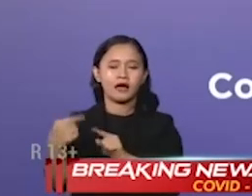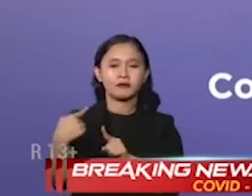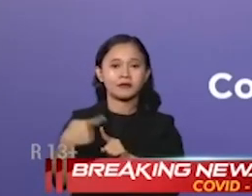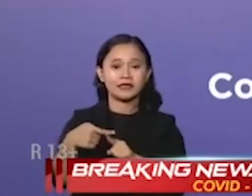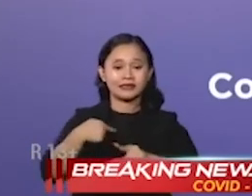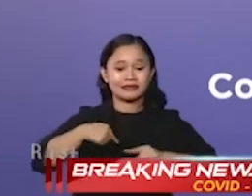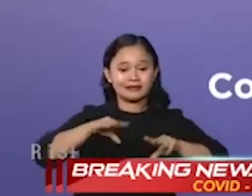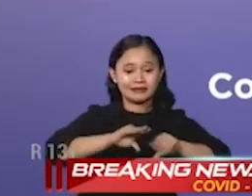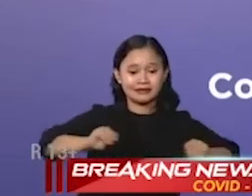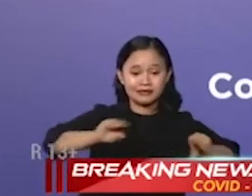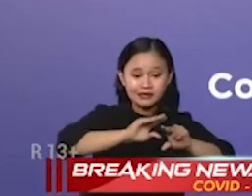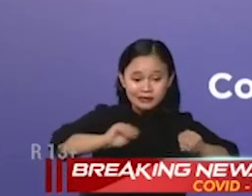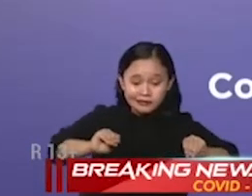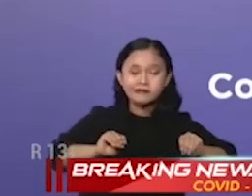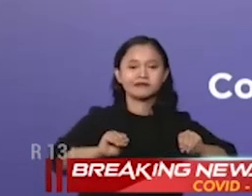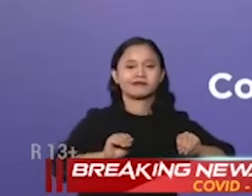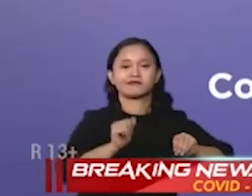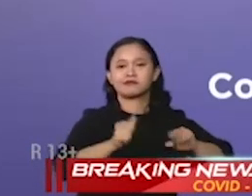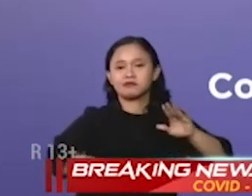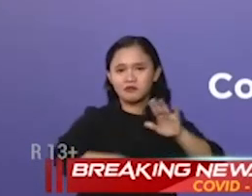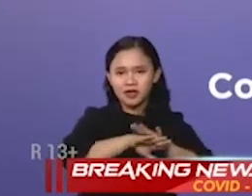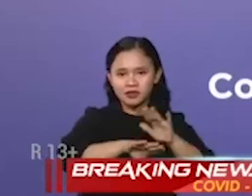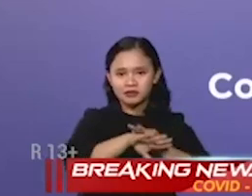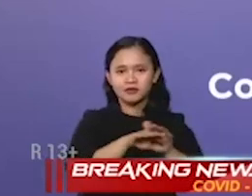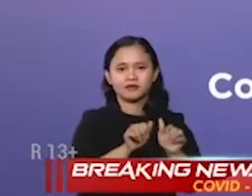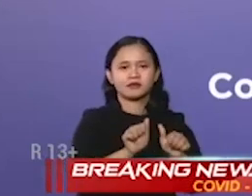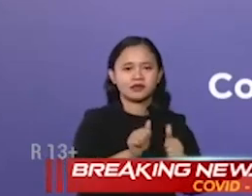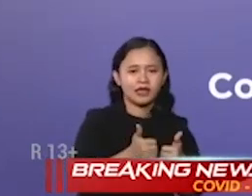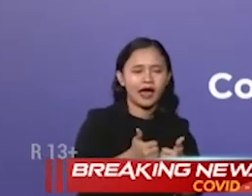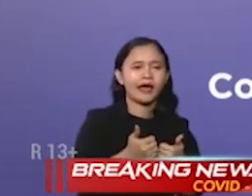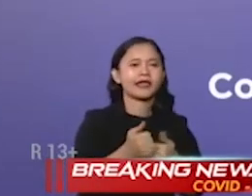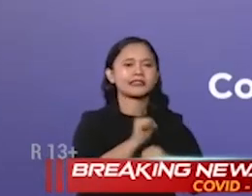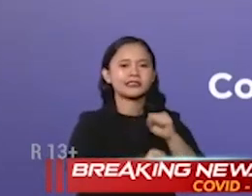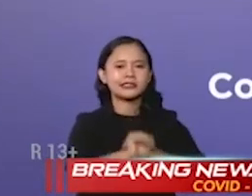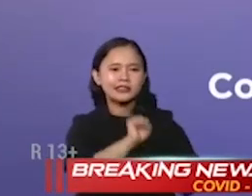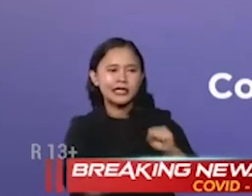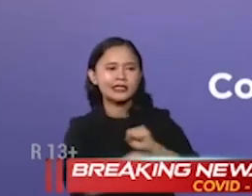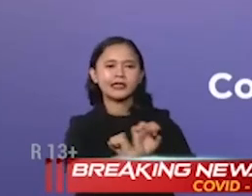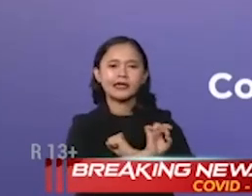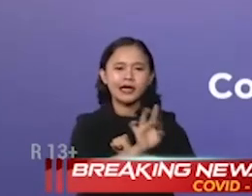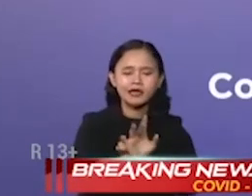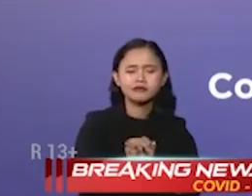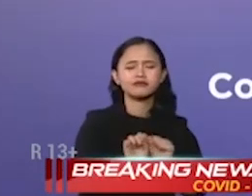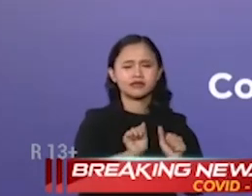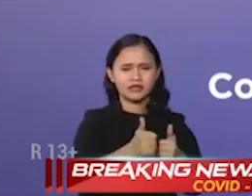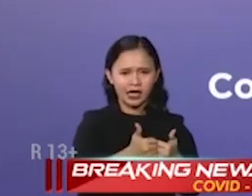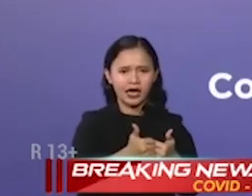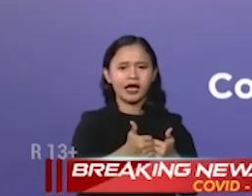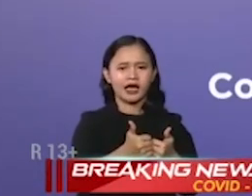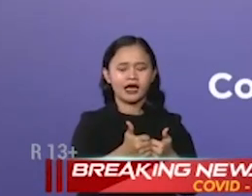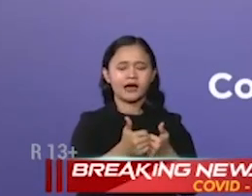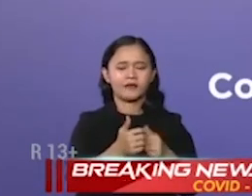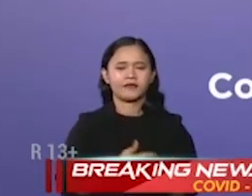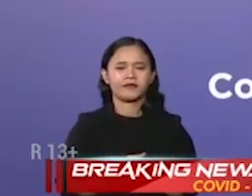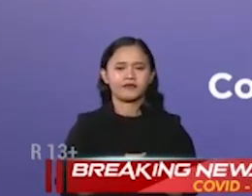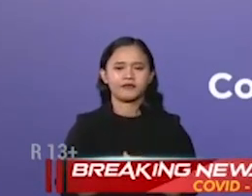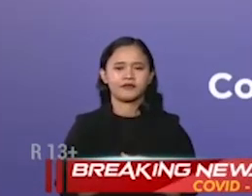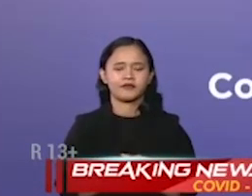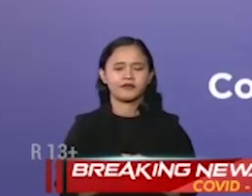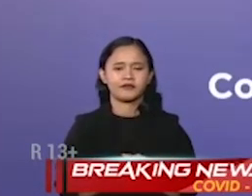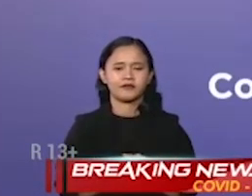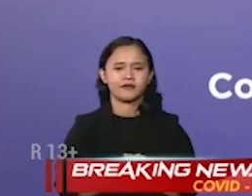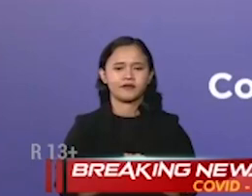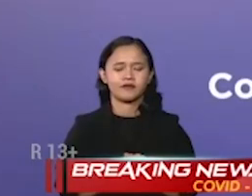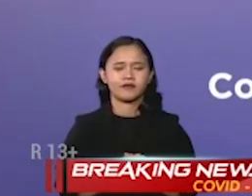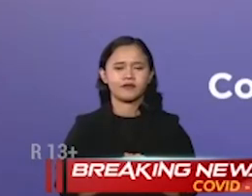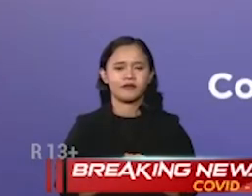produktif kembali kita bisa melaksanakan aktivitas yang produktif Hal inilah yang kemudian